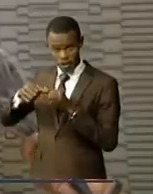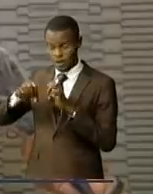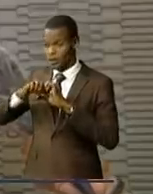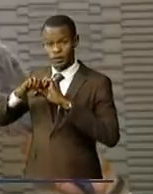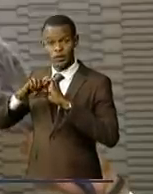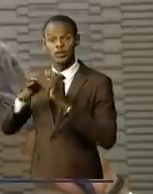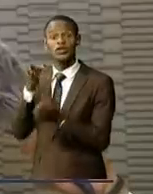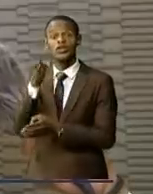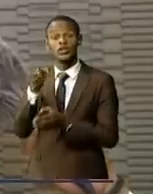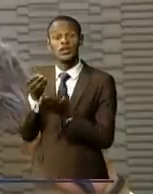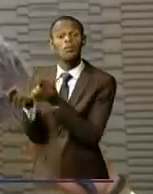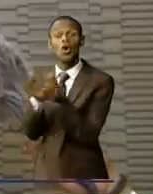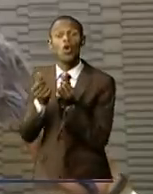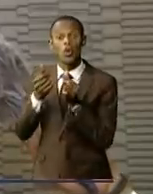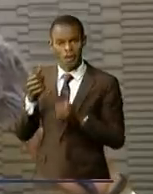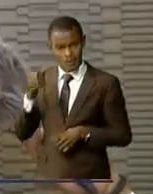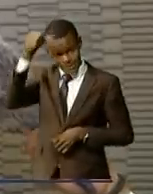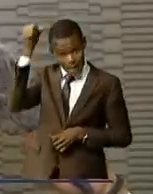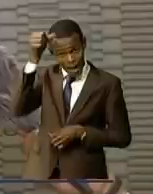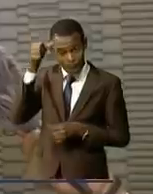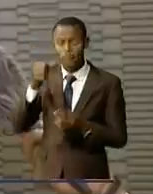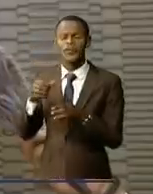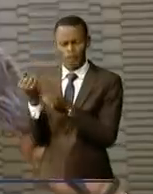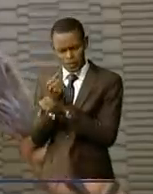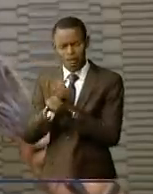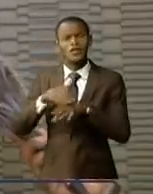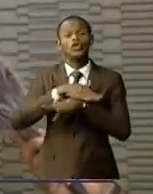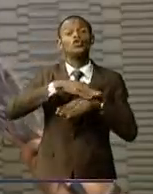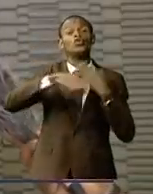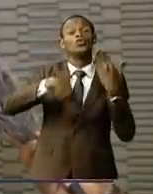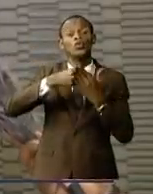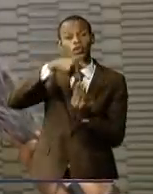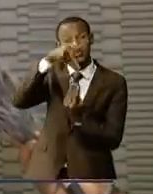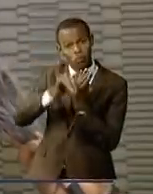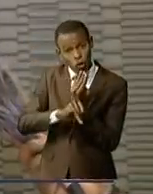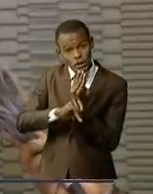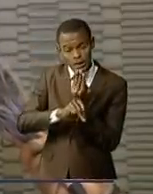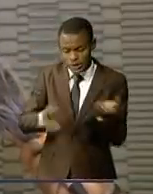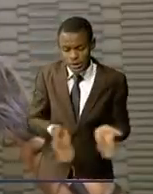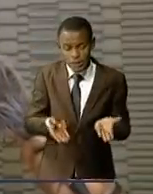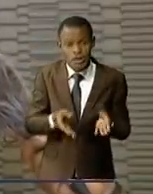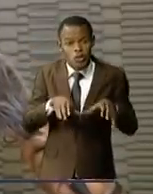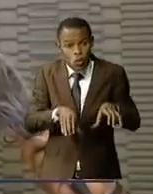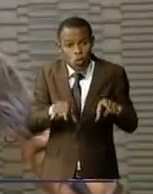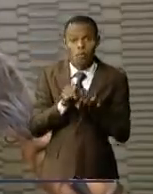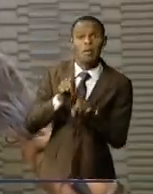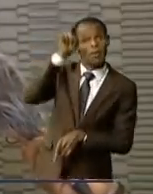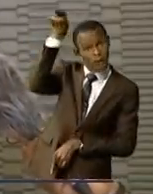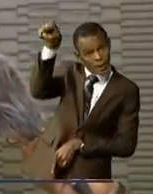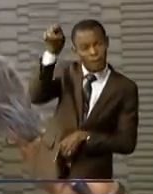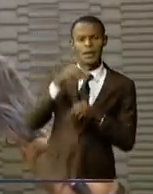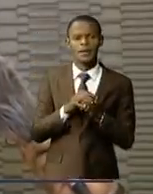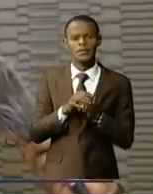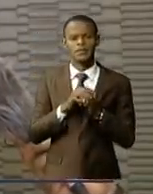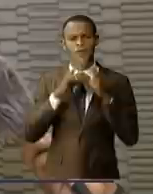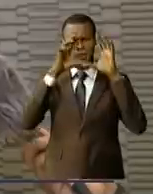soit au Congo, soit ici dans les Émirats. Et à ce titre, le président de la République a rassuré la